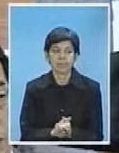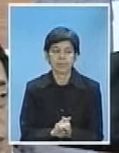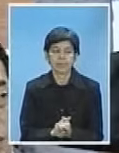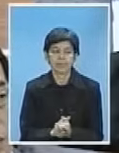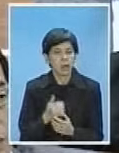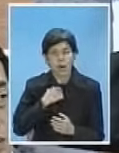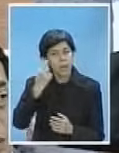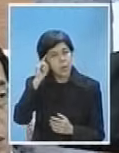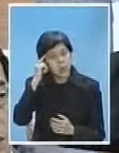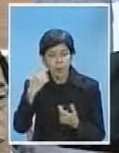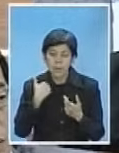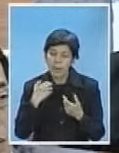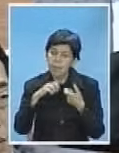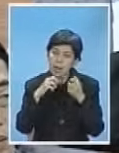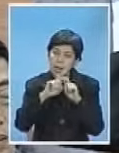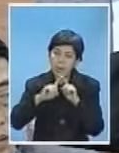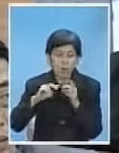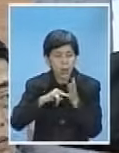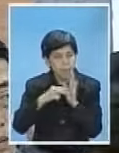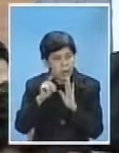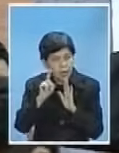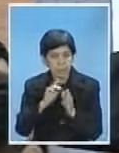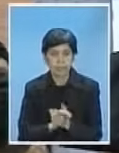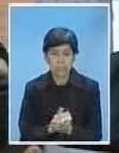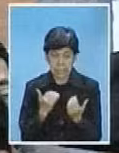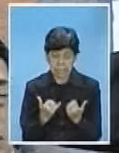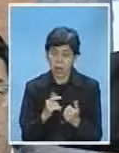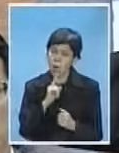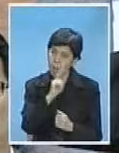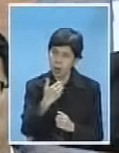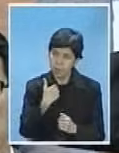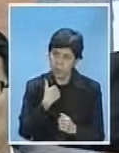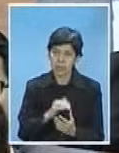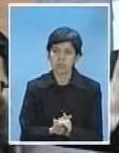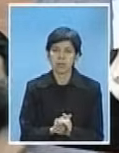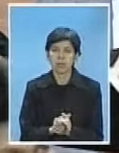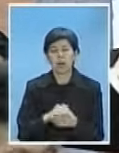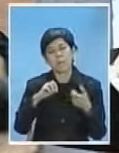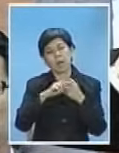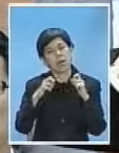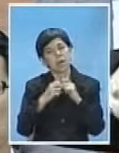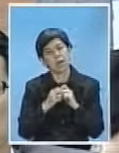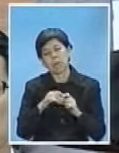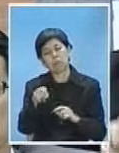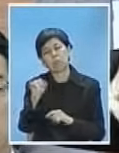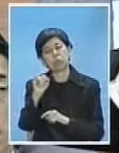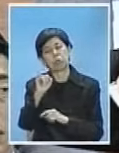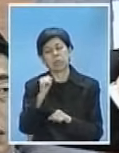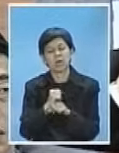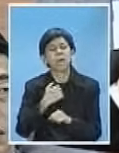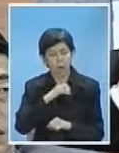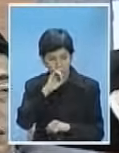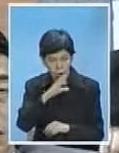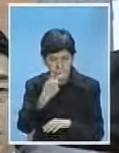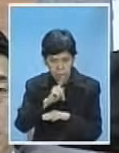คือไม่เข้าใจว่าเหตุที่มันเกิดคืออะไรแล้วไปโทษว่าเป็นปัญหาโจรกระจอกอันนี้ผมต้